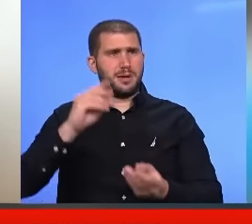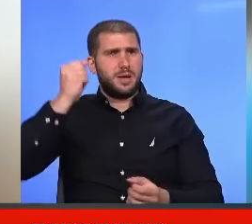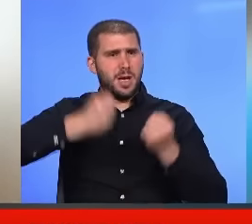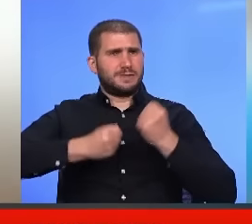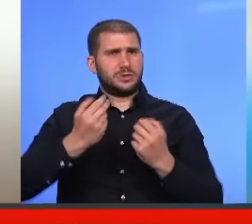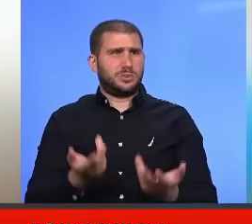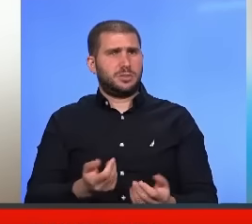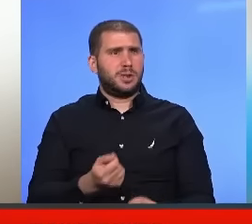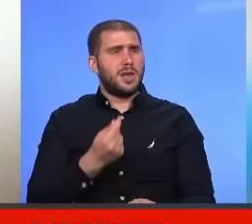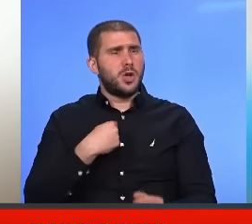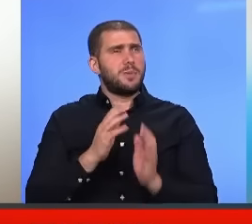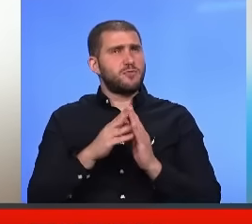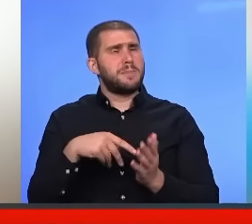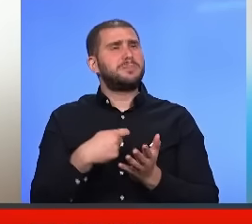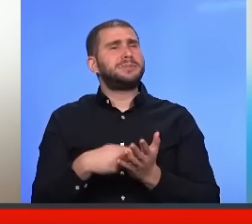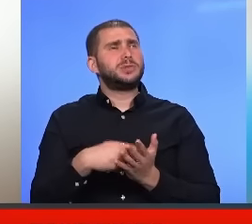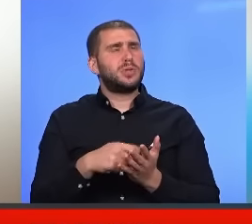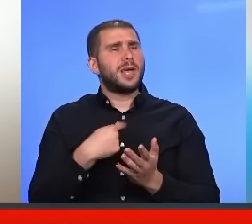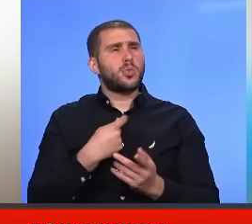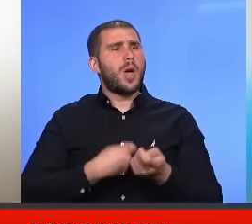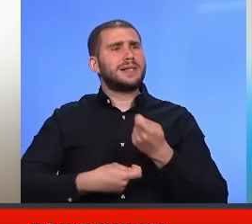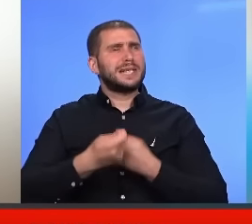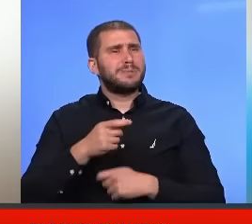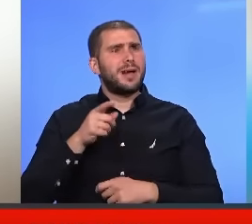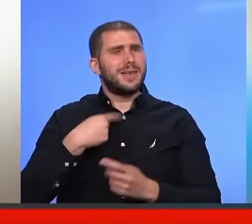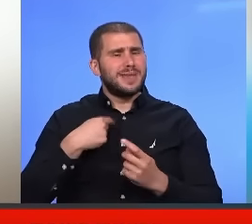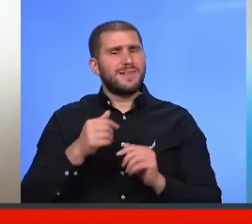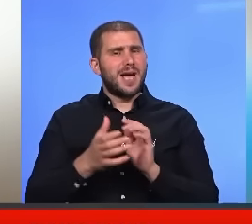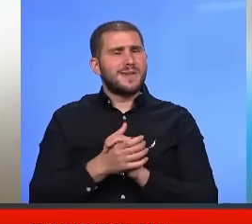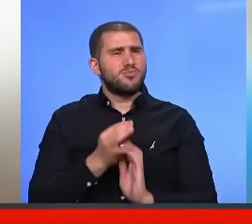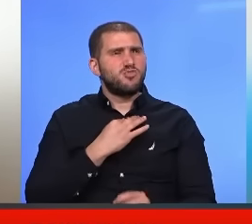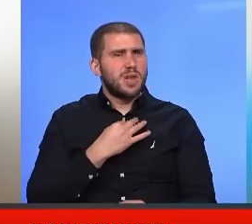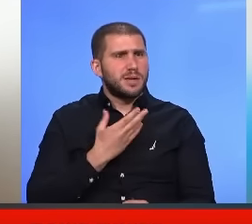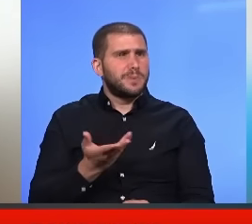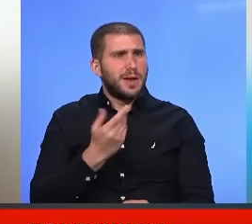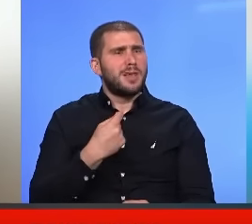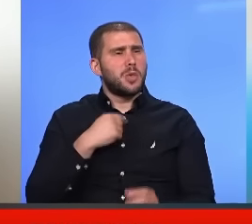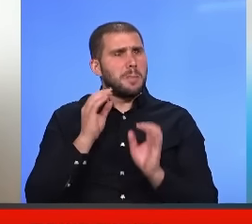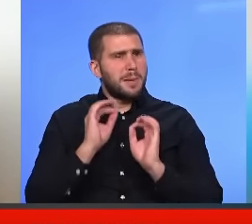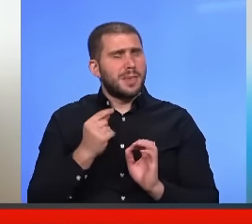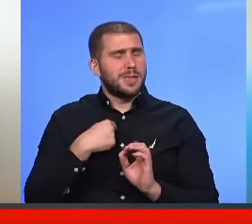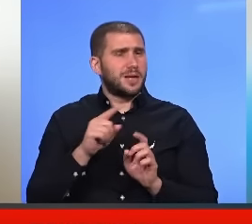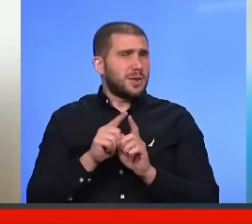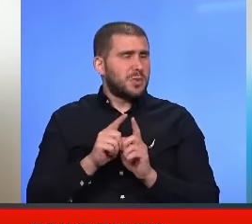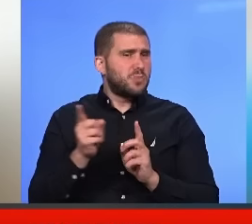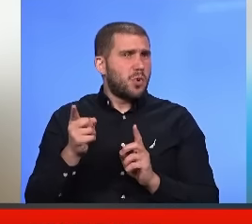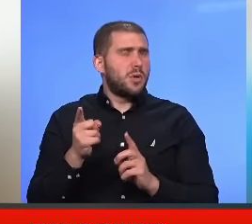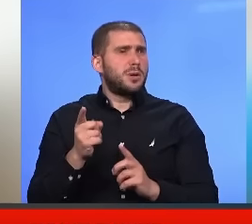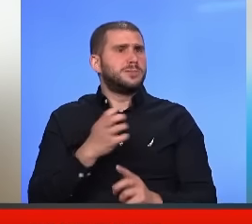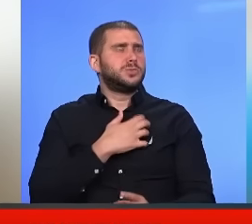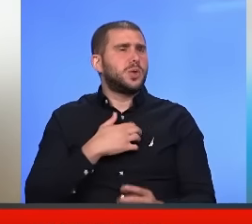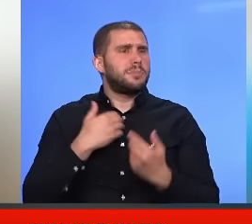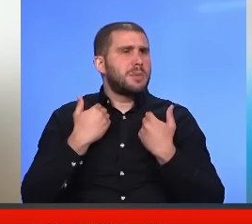ההפצצות. אנחנו מבקשים פה פיצוי, אנחנו עסקים, אני והחברים שלנו, אנחנו, באמת, אני מדמה אותנו